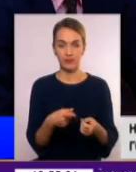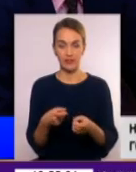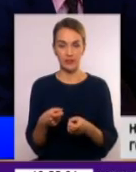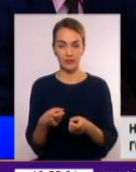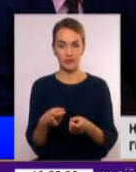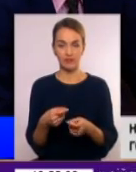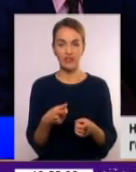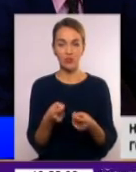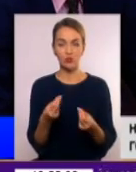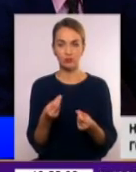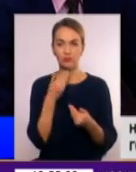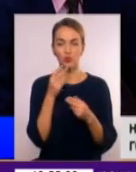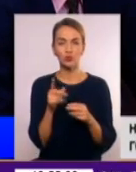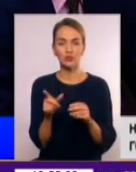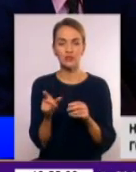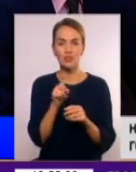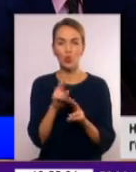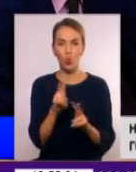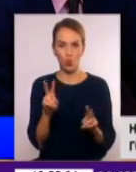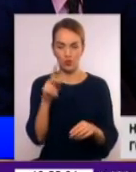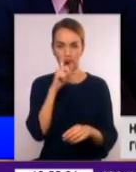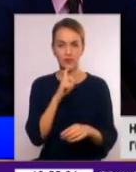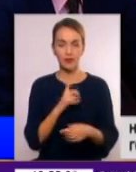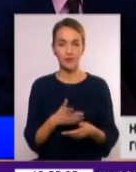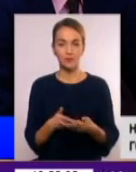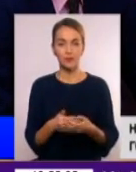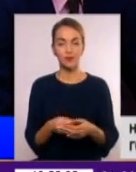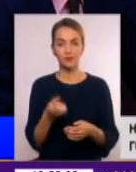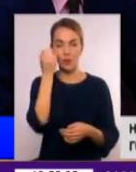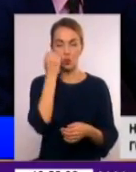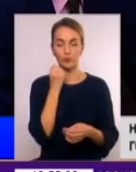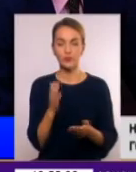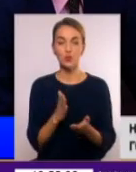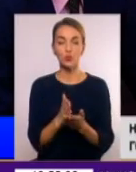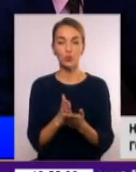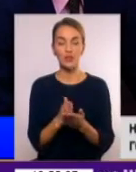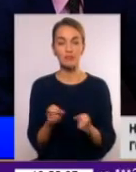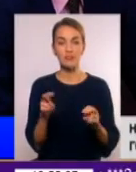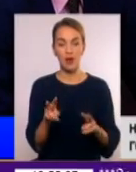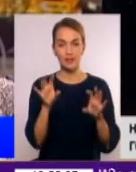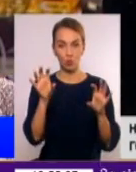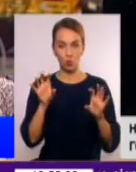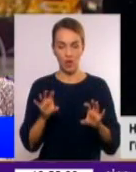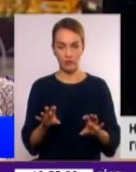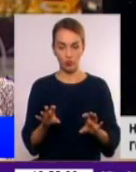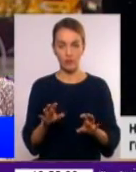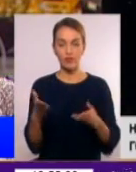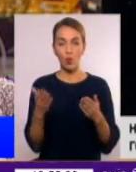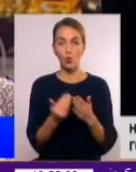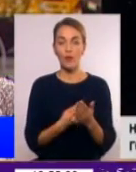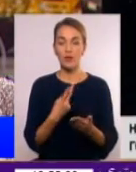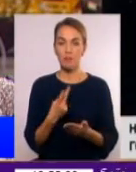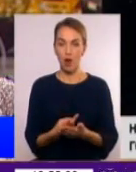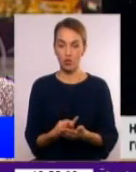кого витягнути? Я вам поясню, що дякуємо. Існує спеціальне законодавство, в якому